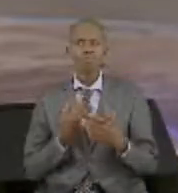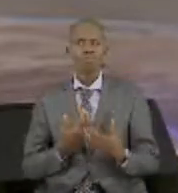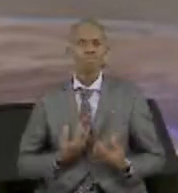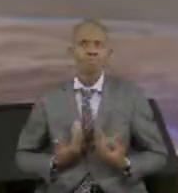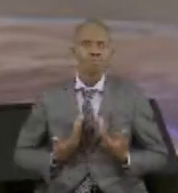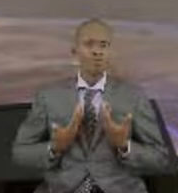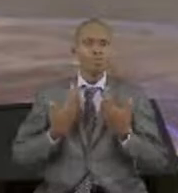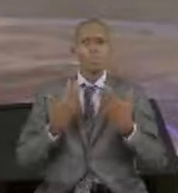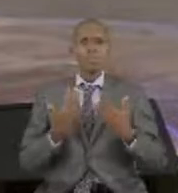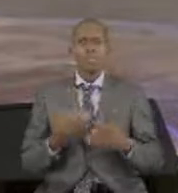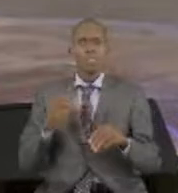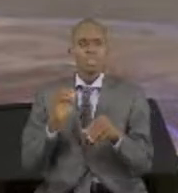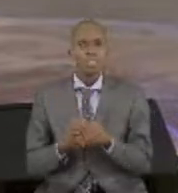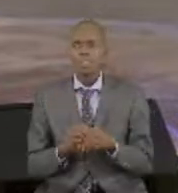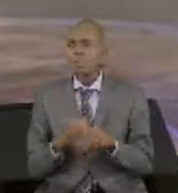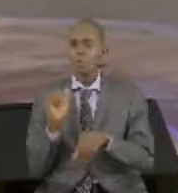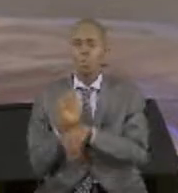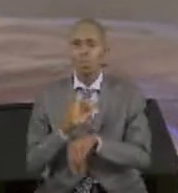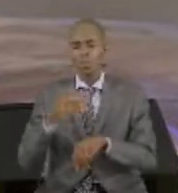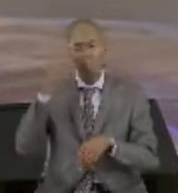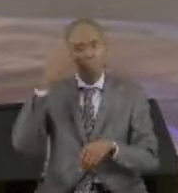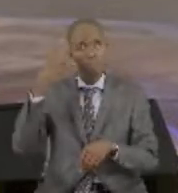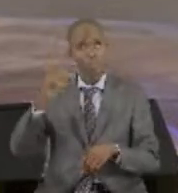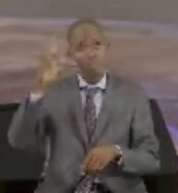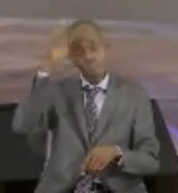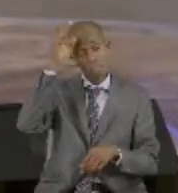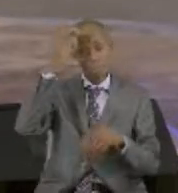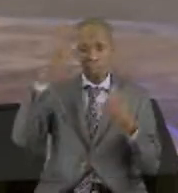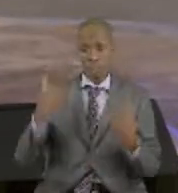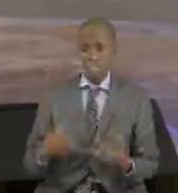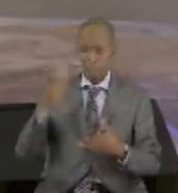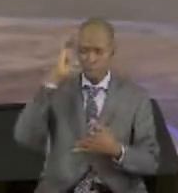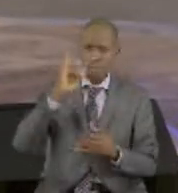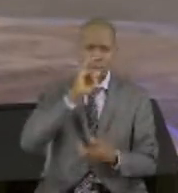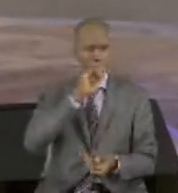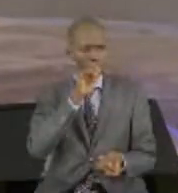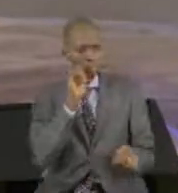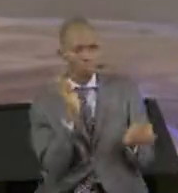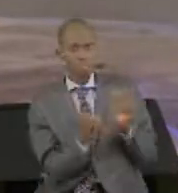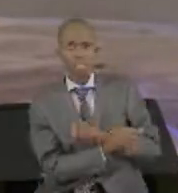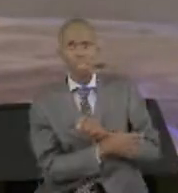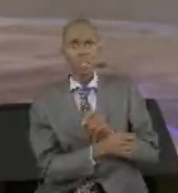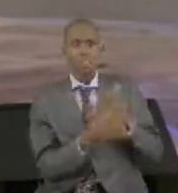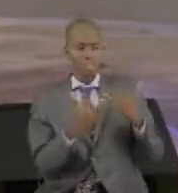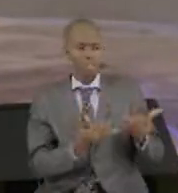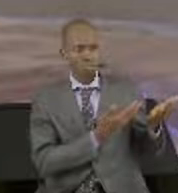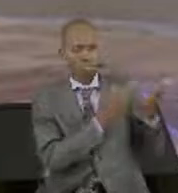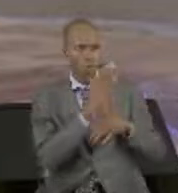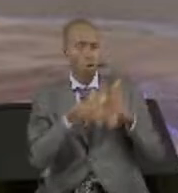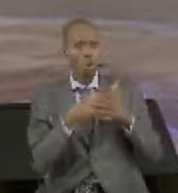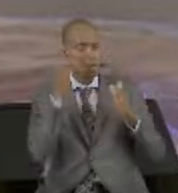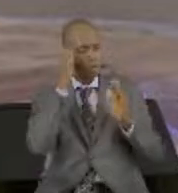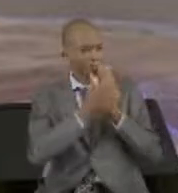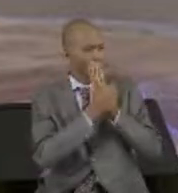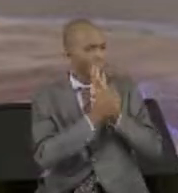et l'empressement, dans le zèle, l'agilité pour travailler pour le diable. Maintenant, il est converti, il met tout son zèle,